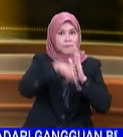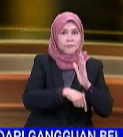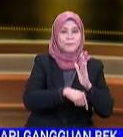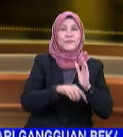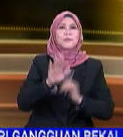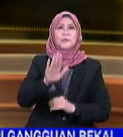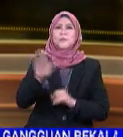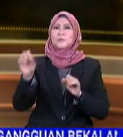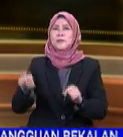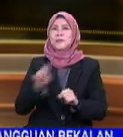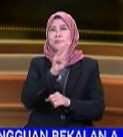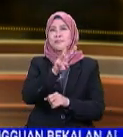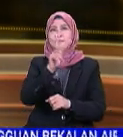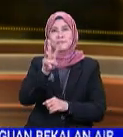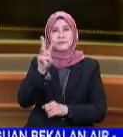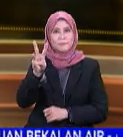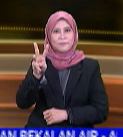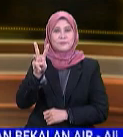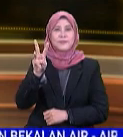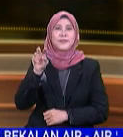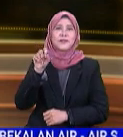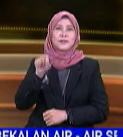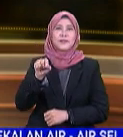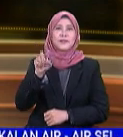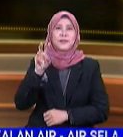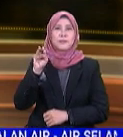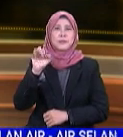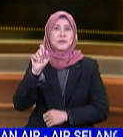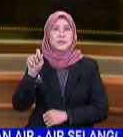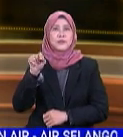terperinci, anda boleh layari laman sesawang kami di